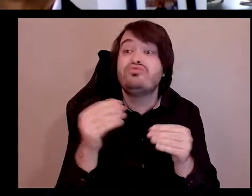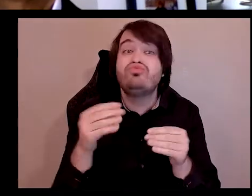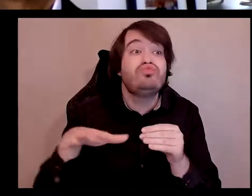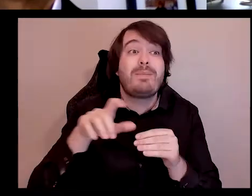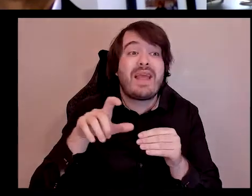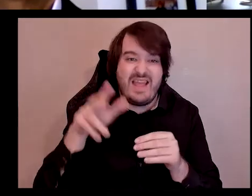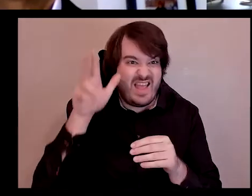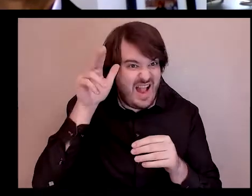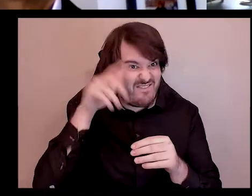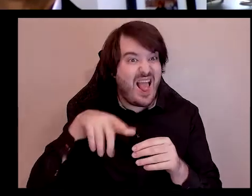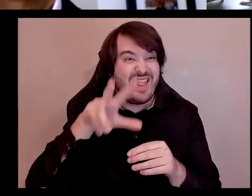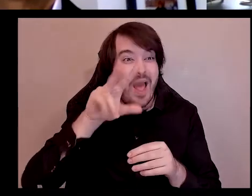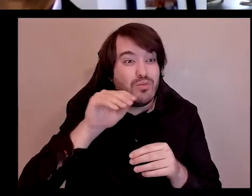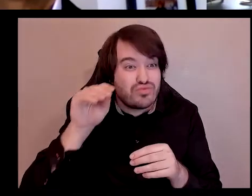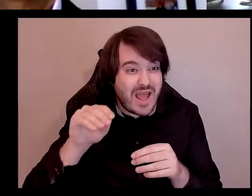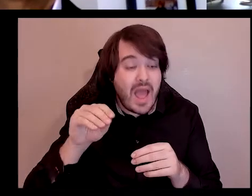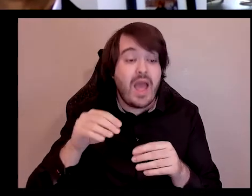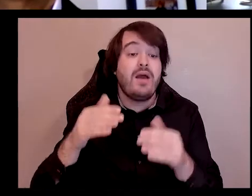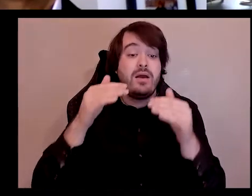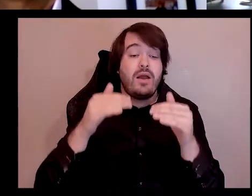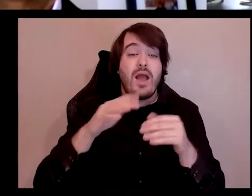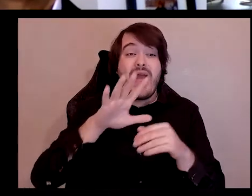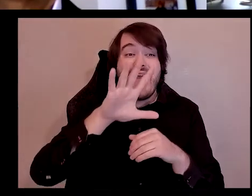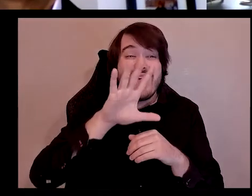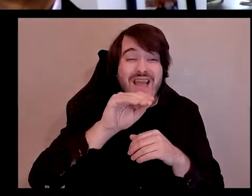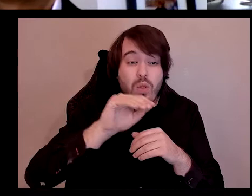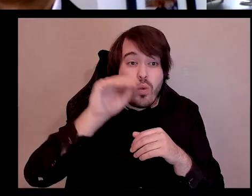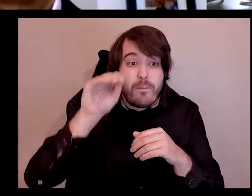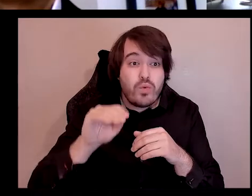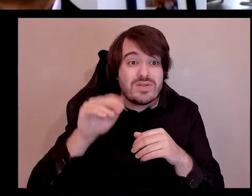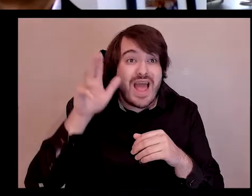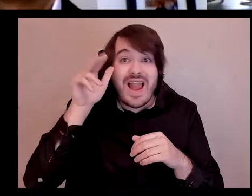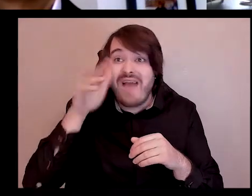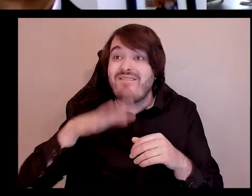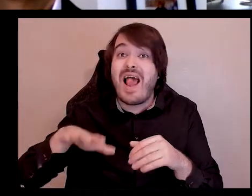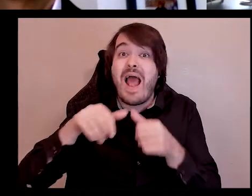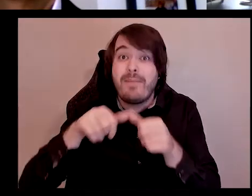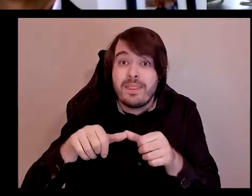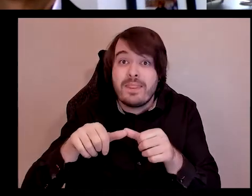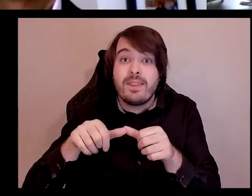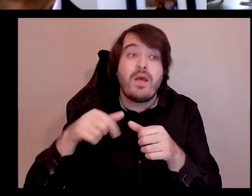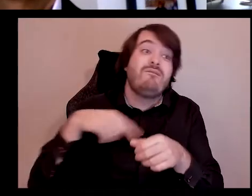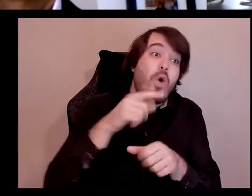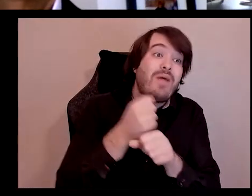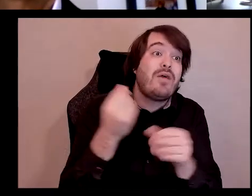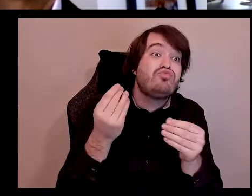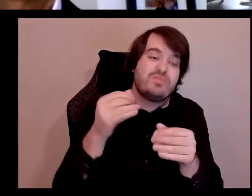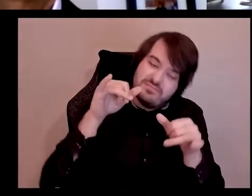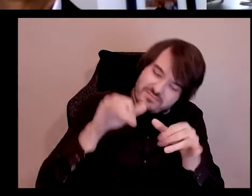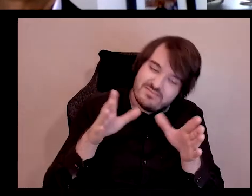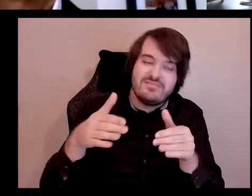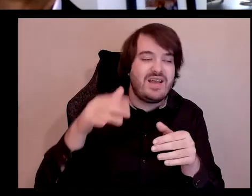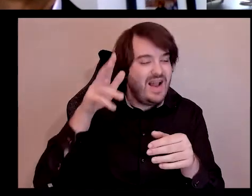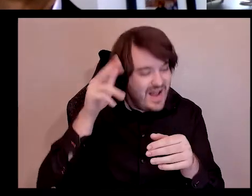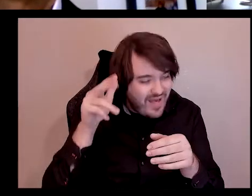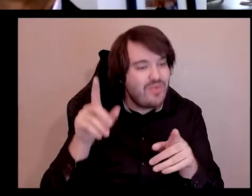s'installent à Laval. Donc, c'est quand même une proportion importante. Et 50 % des citoyens lavallois œuvre, travail à Laval. Ça nous crée des milieux de